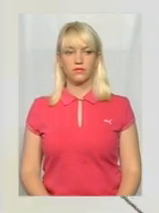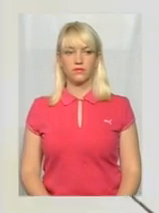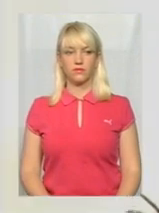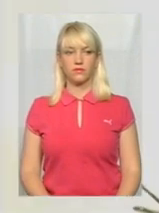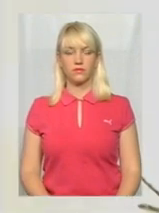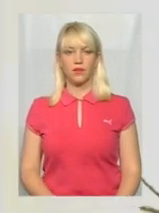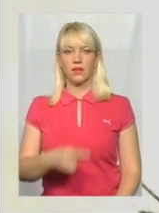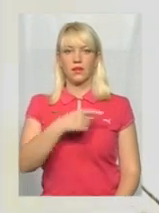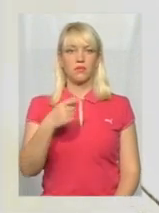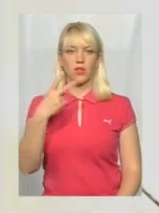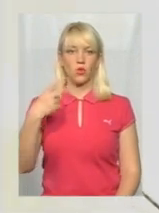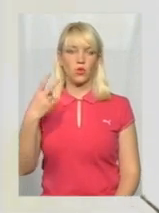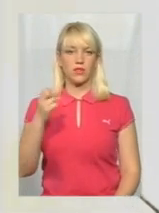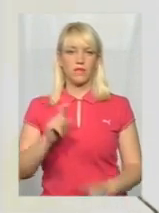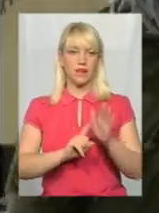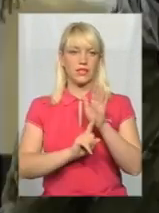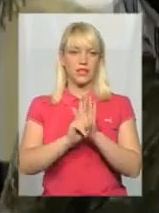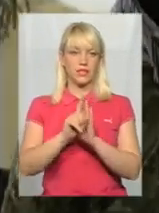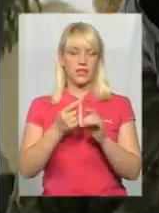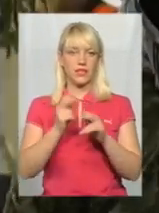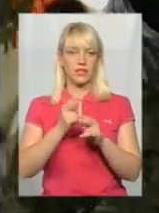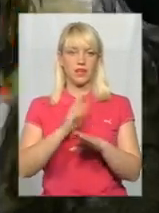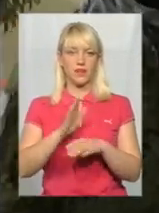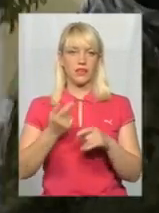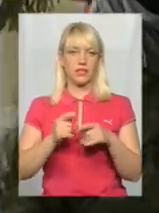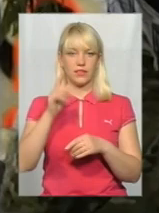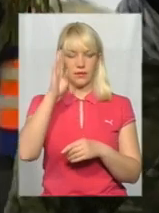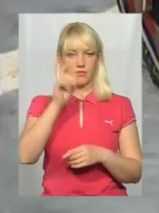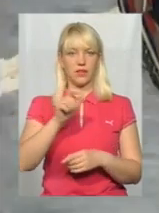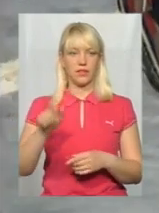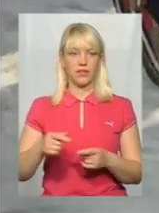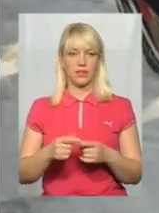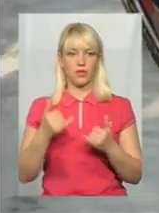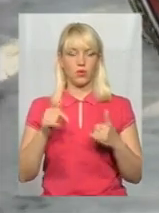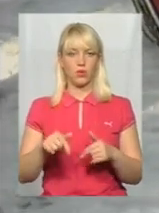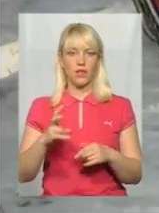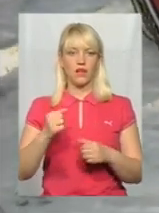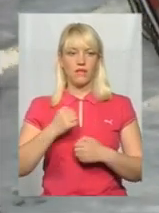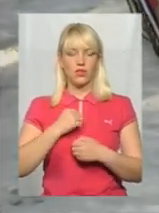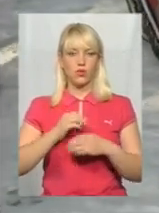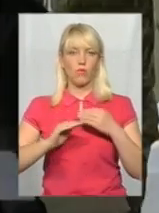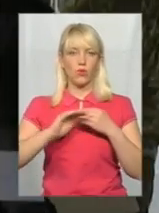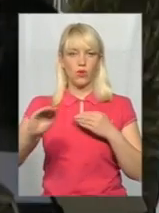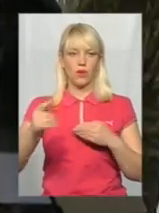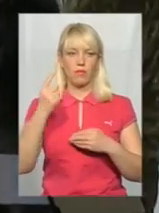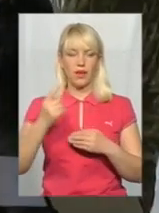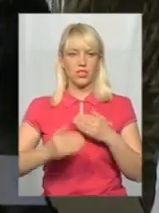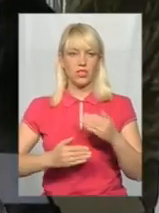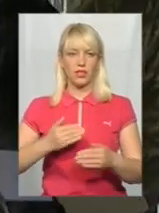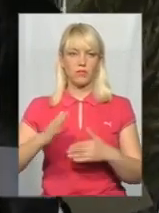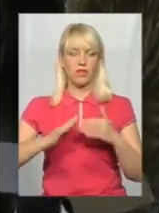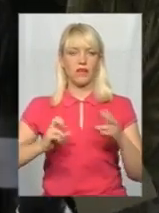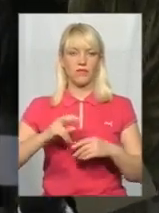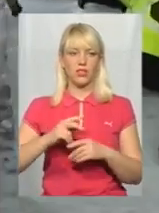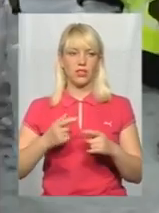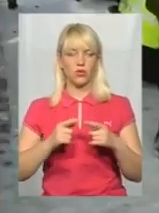Мінус 20 на стопчику термометра не завада цим бійцям. Сьогодні тут, на військовому полігоні, проходить перший етап кваліфікаційного курсу